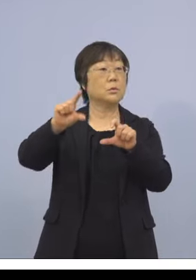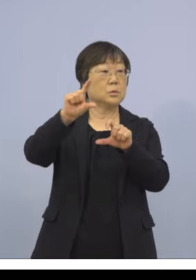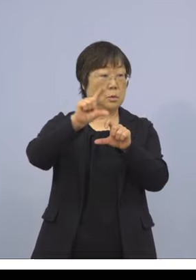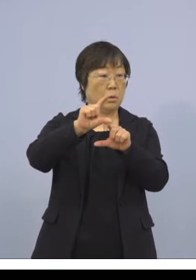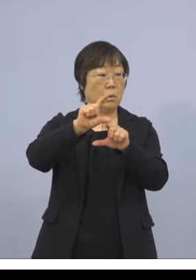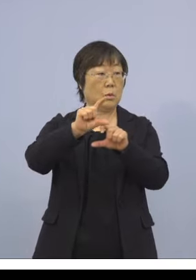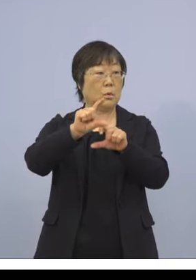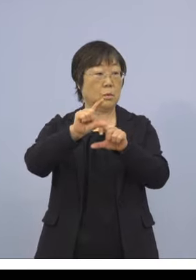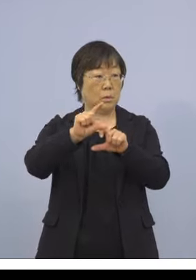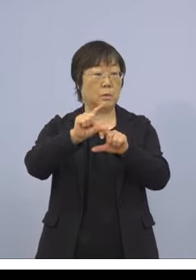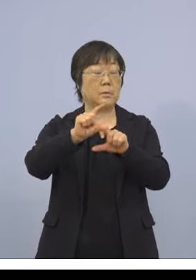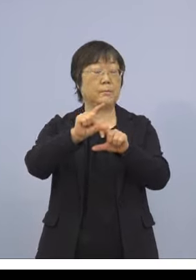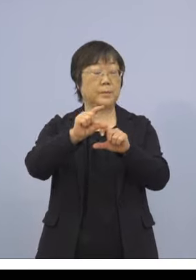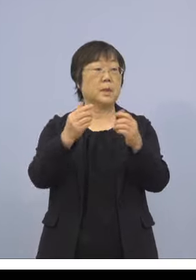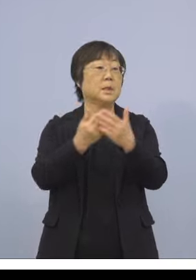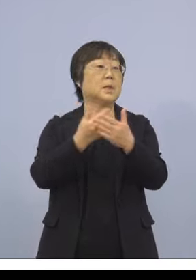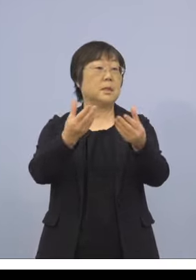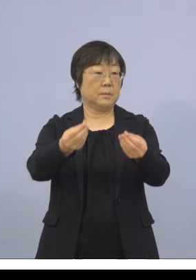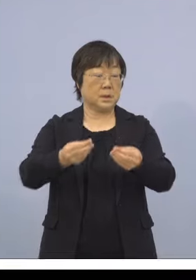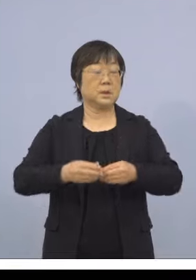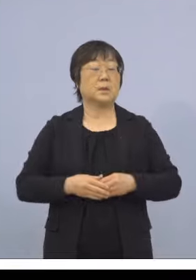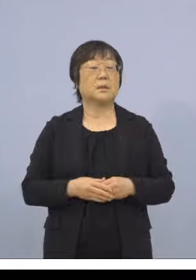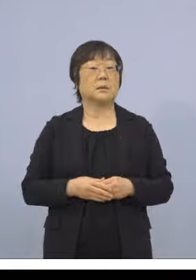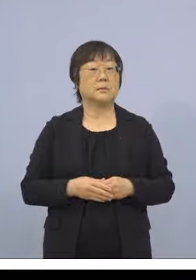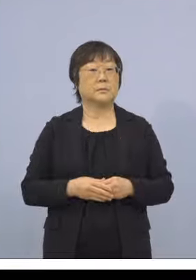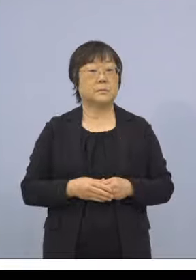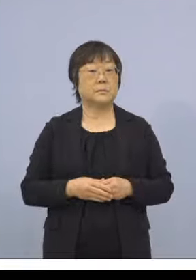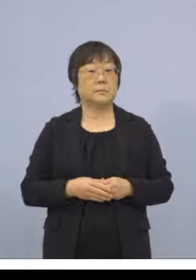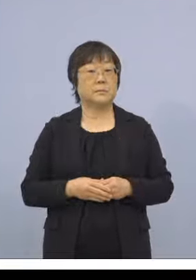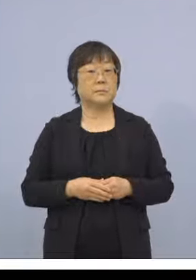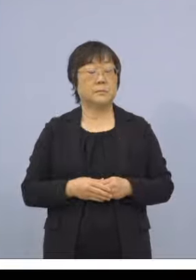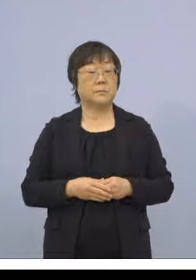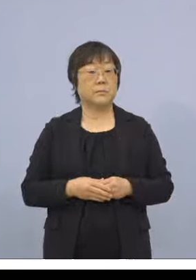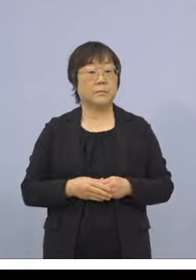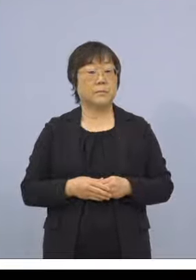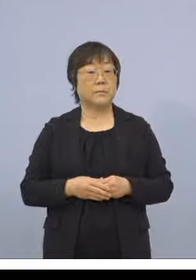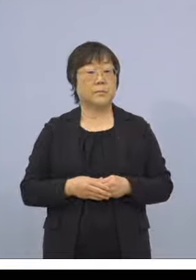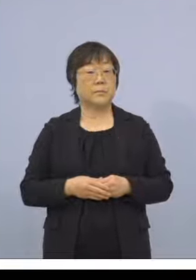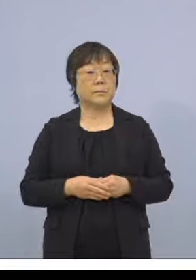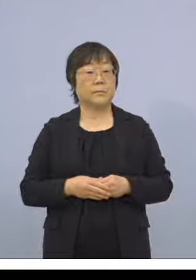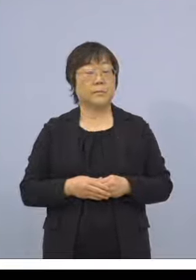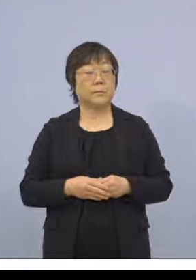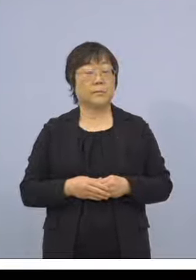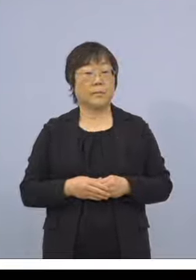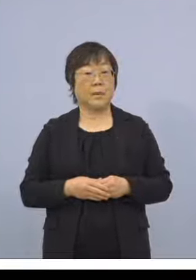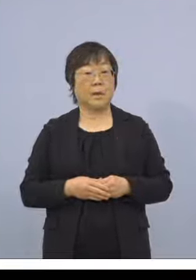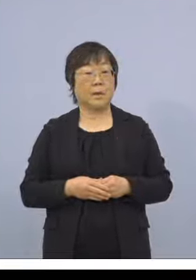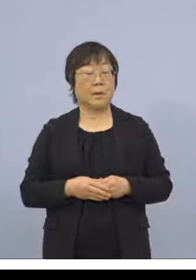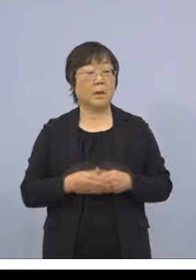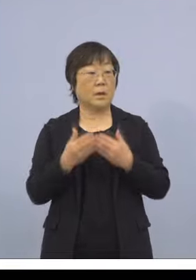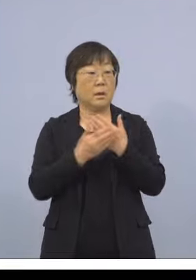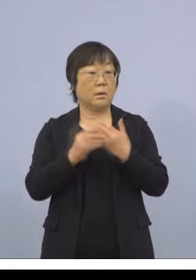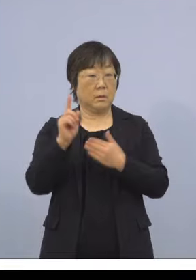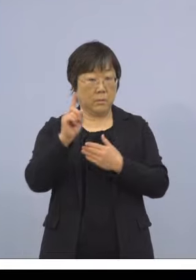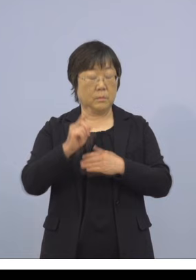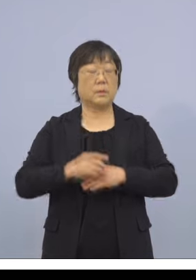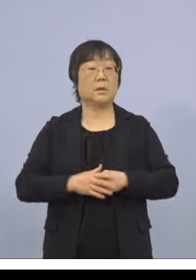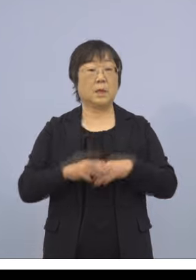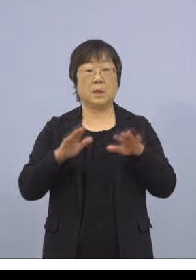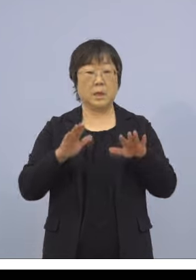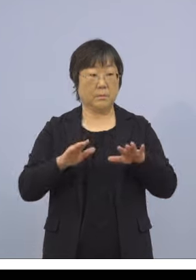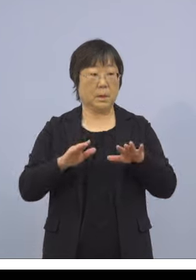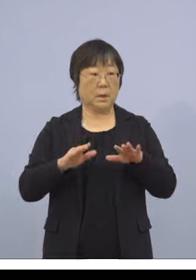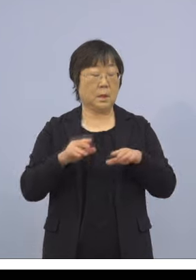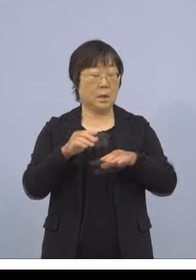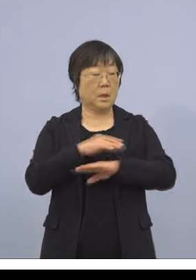形になっております。まあ、そのポイントといたしましては、現在